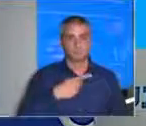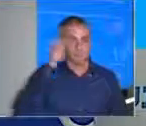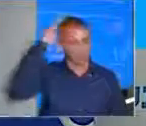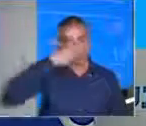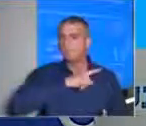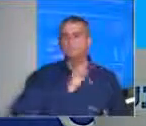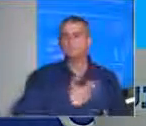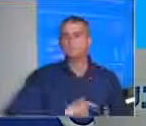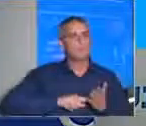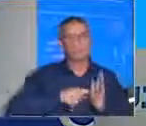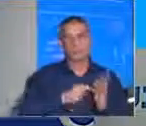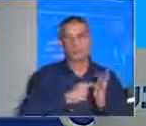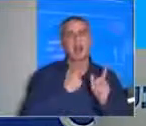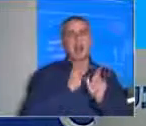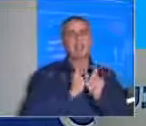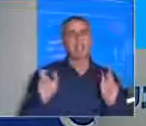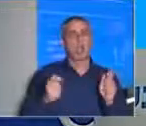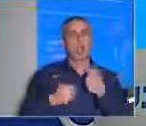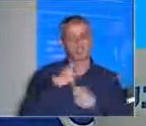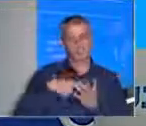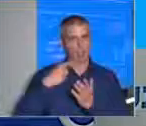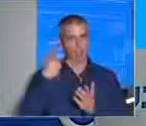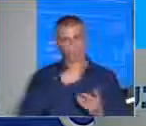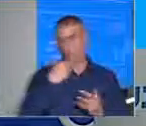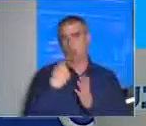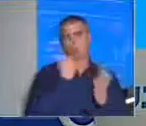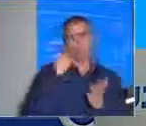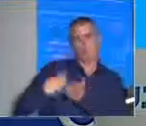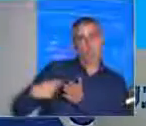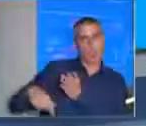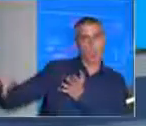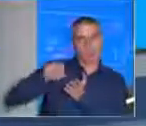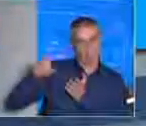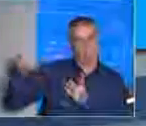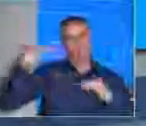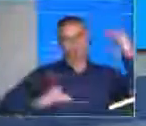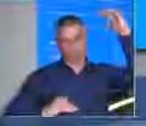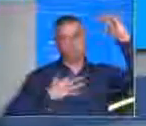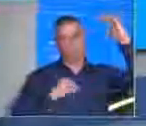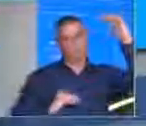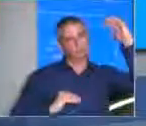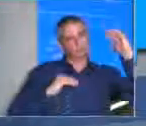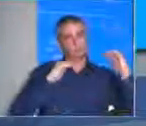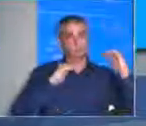של טראמפ זה הגירעון המסחרי, שהוא לטובת סין, כן. כמובן הוא רוצה לצמצם אותו, אבל זהו בדיוק. אני חושב שהמטרה